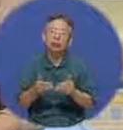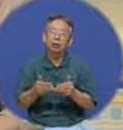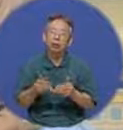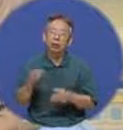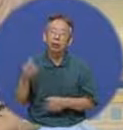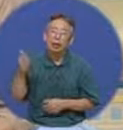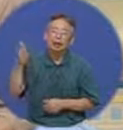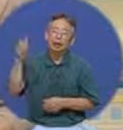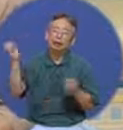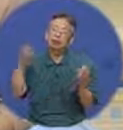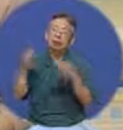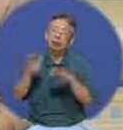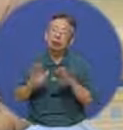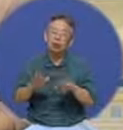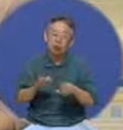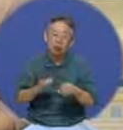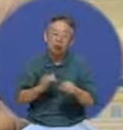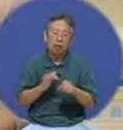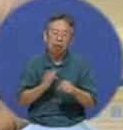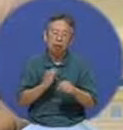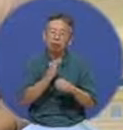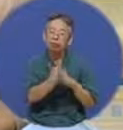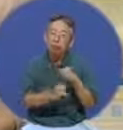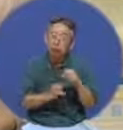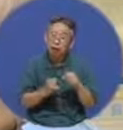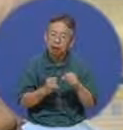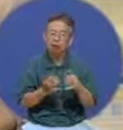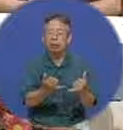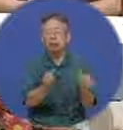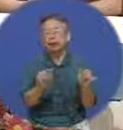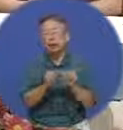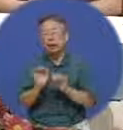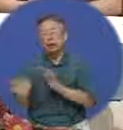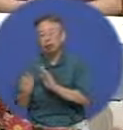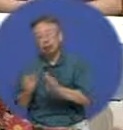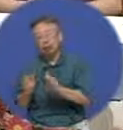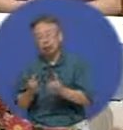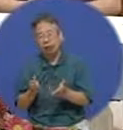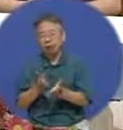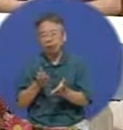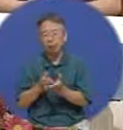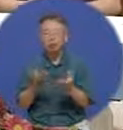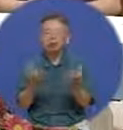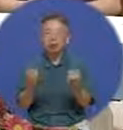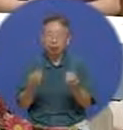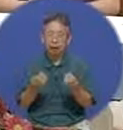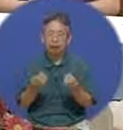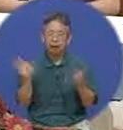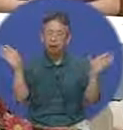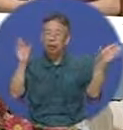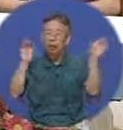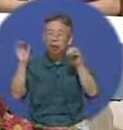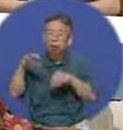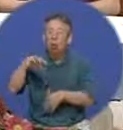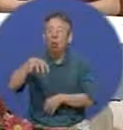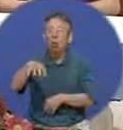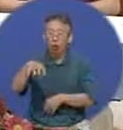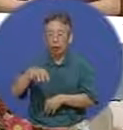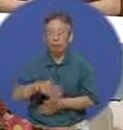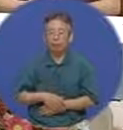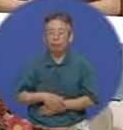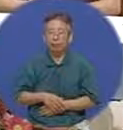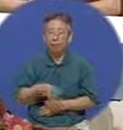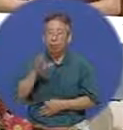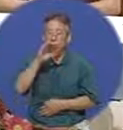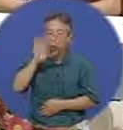事と語る今日はネット社会と子どもたちをテーマにお伝えしました。 では情報コーナーです。和歌山県からのお知らせです